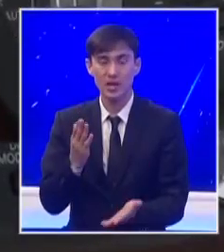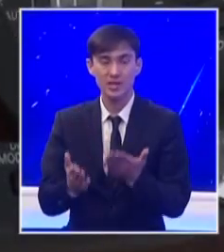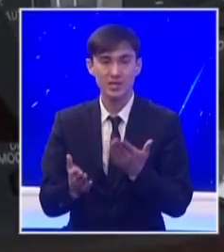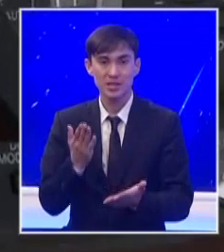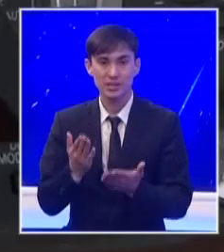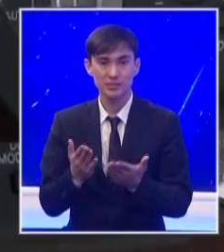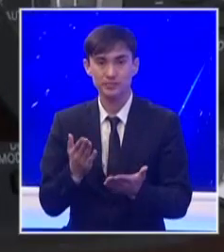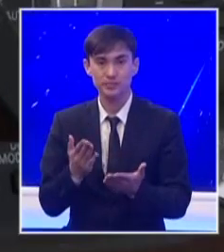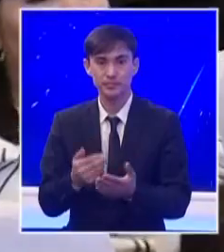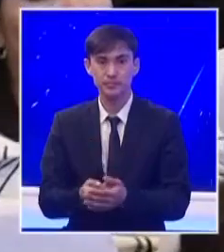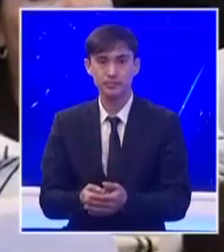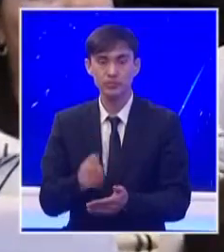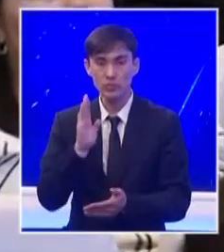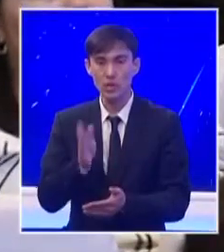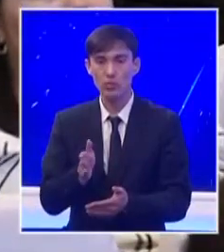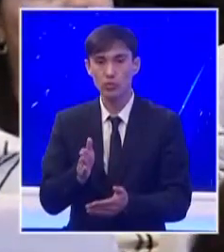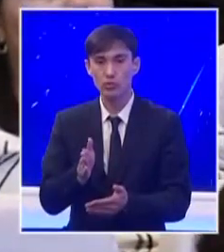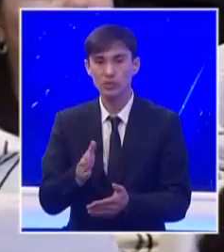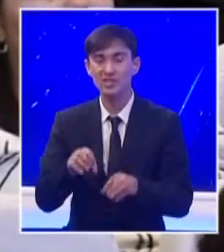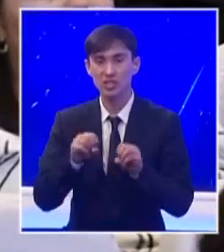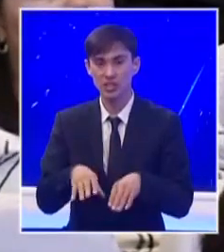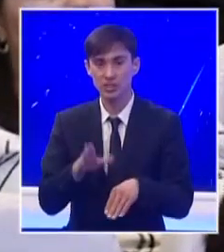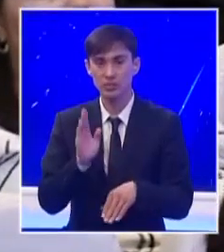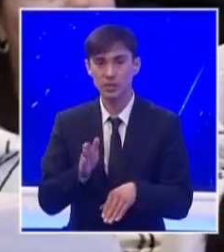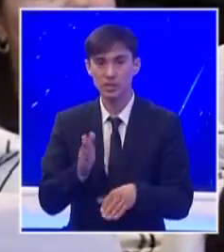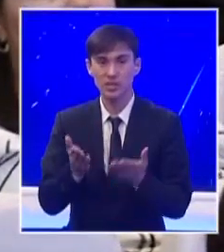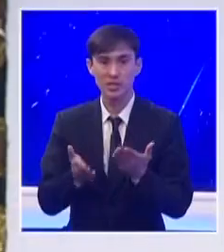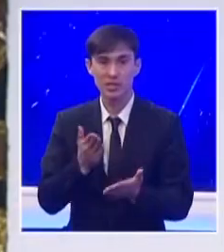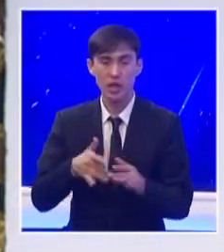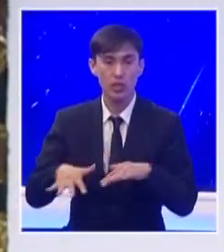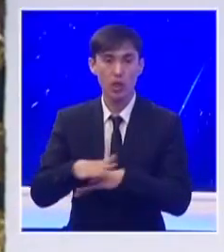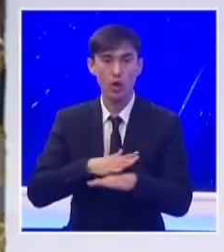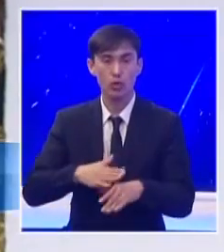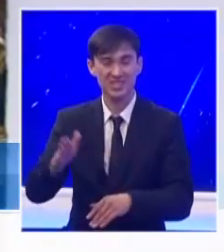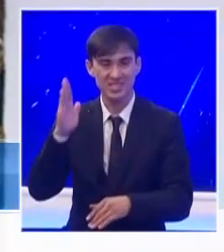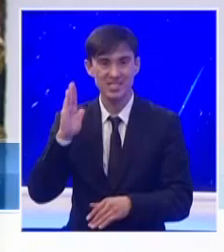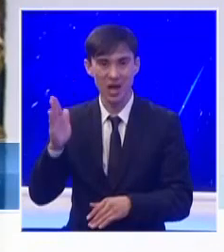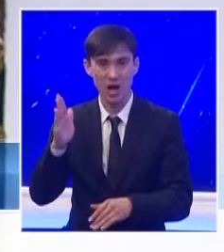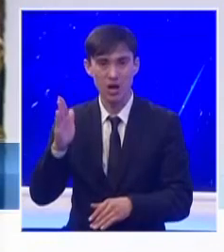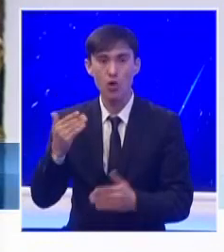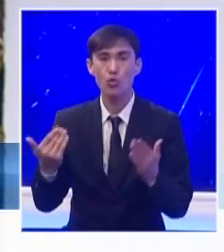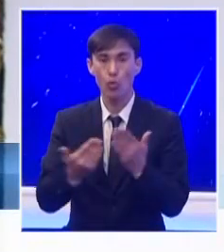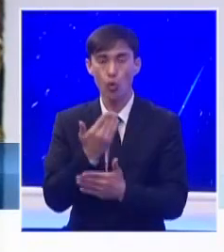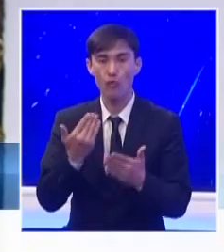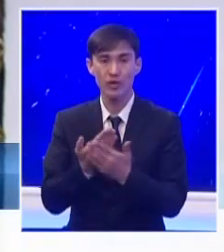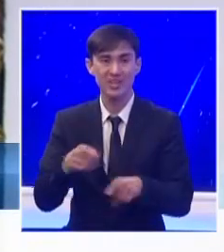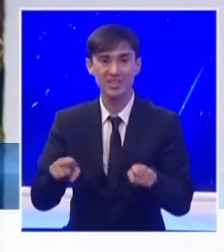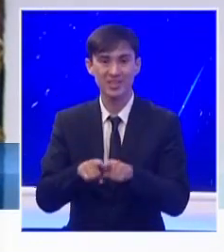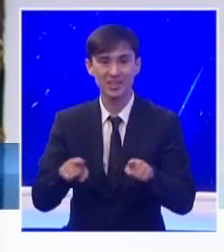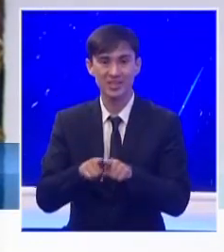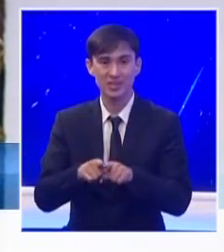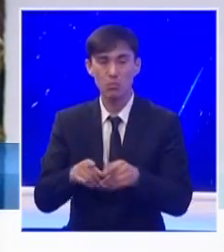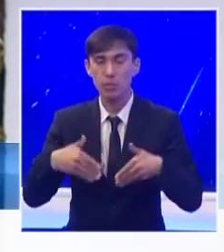если будет принято решение, если народ за новые такие вот,